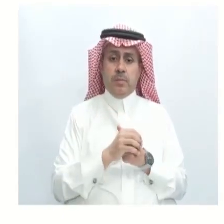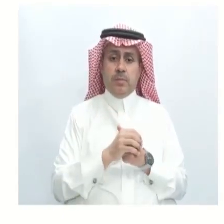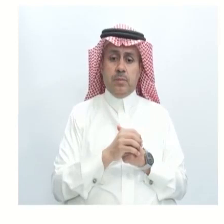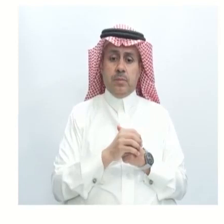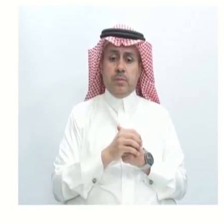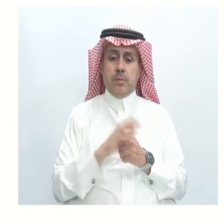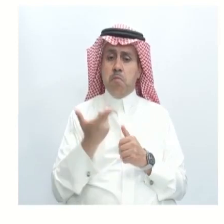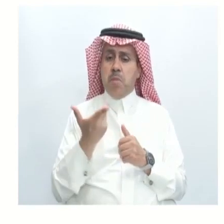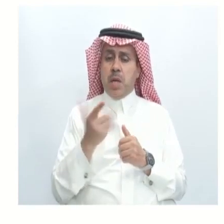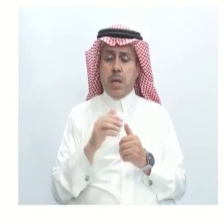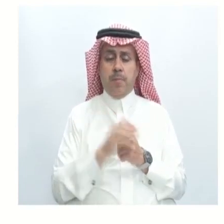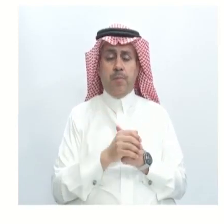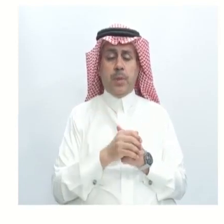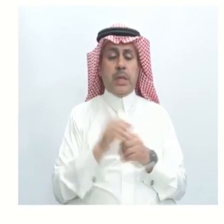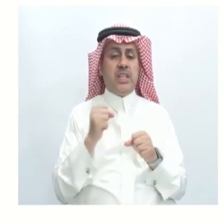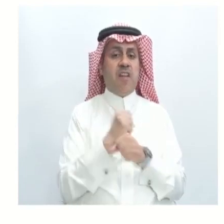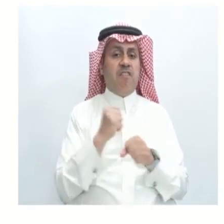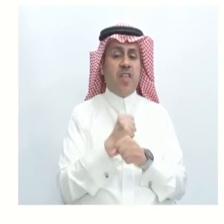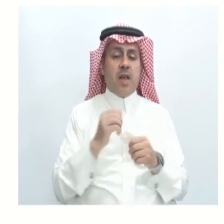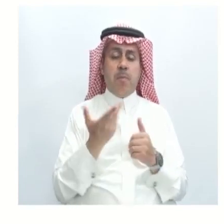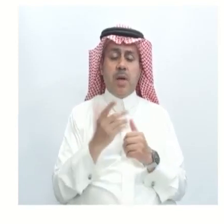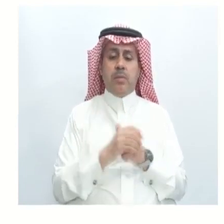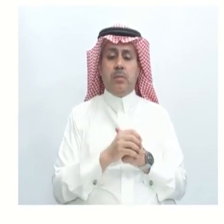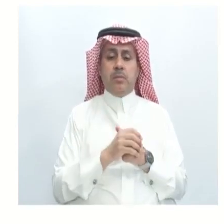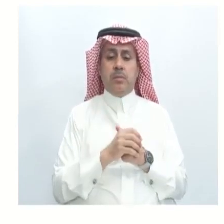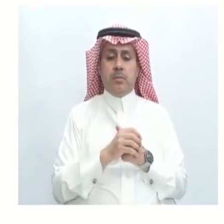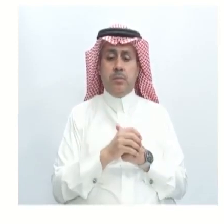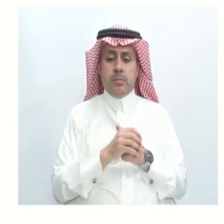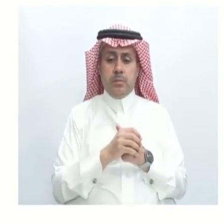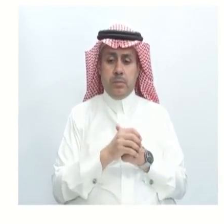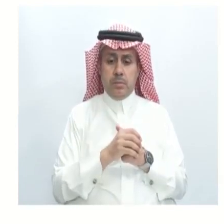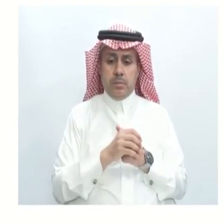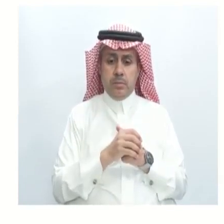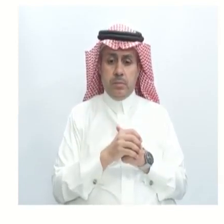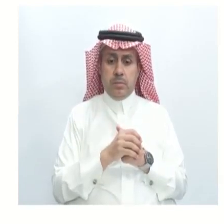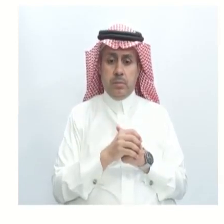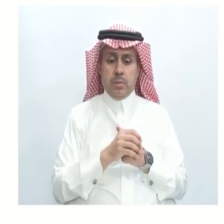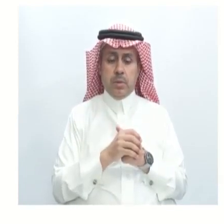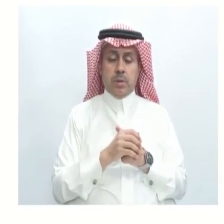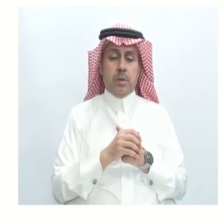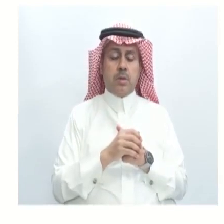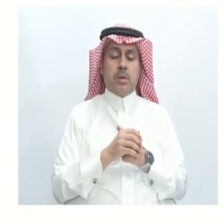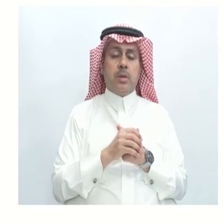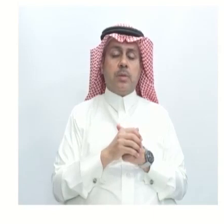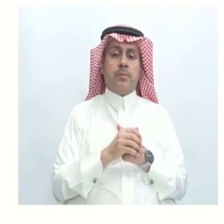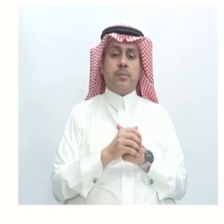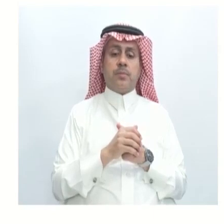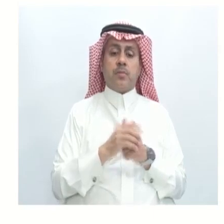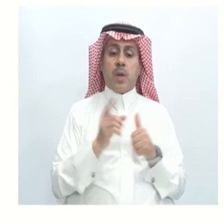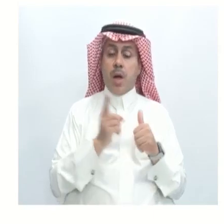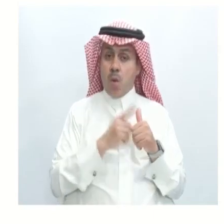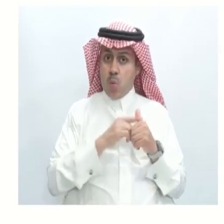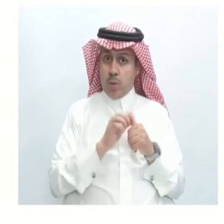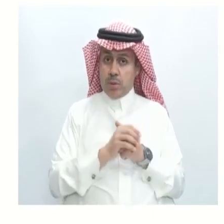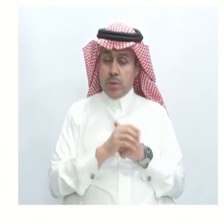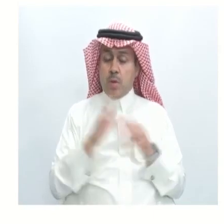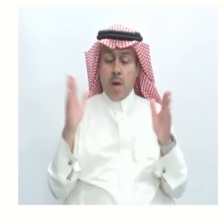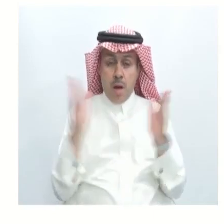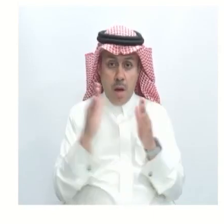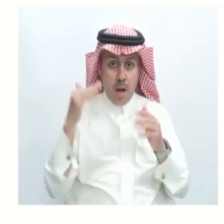السلطه التنفيذيه هذه النوع الاول من انواع السلطات في المملكه السعوديه السلطه التنفيذيه هي السلطه